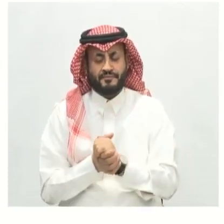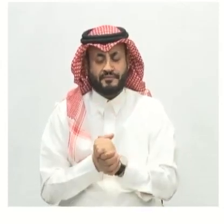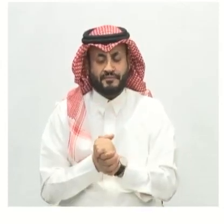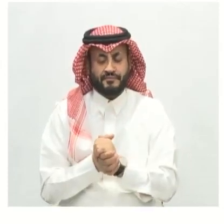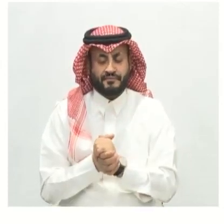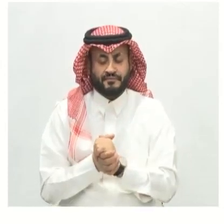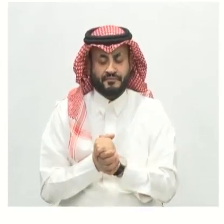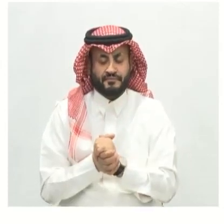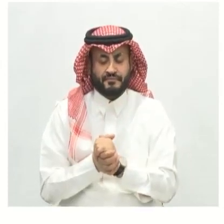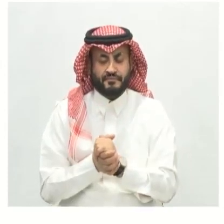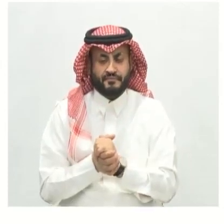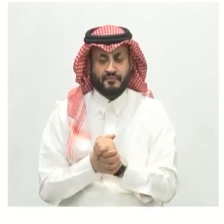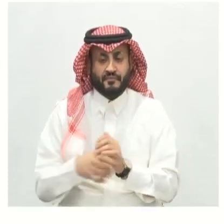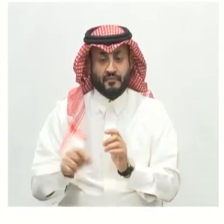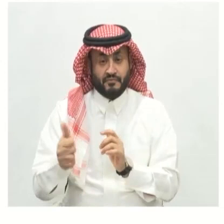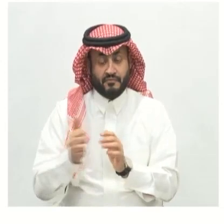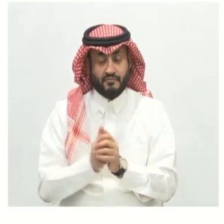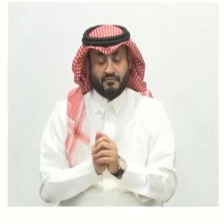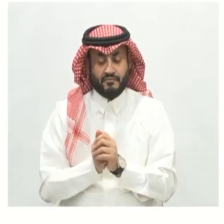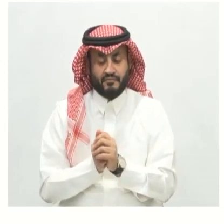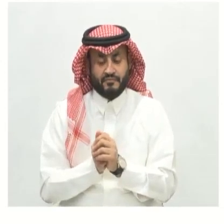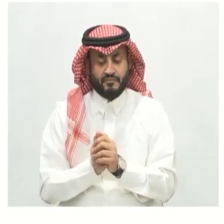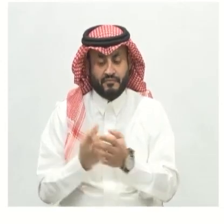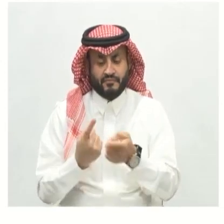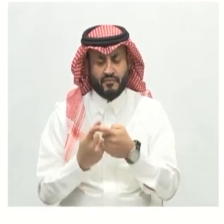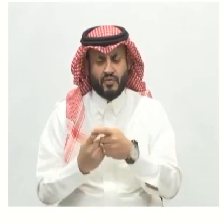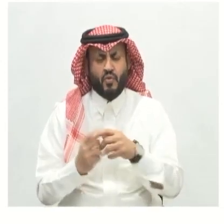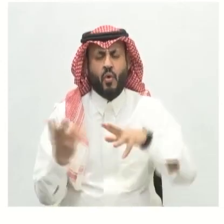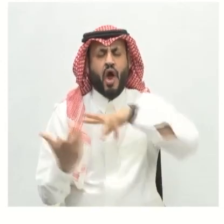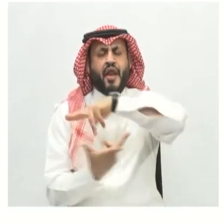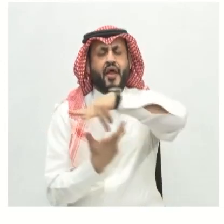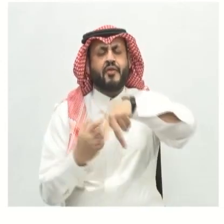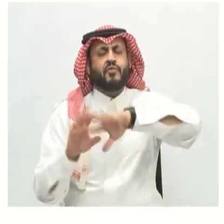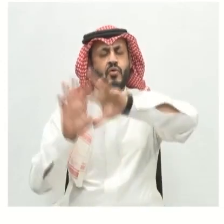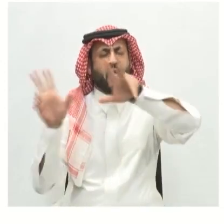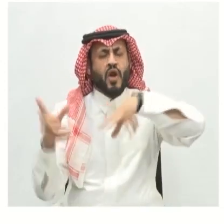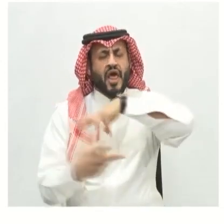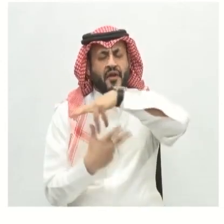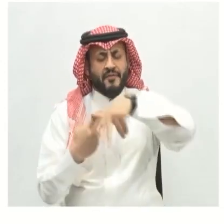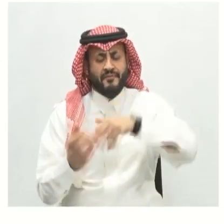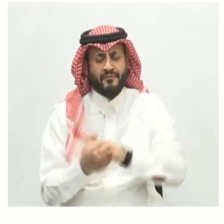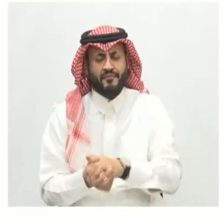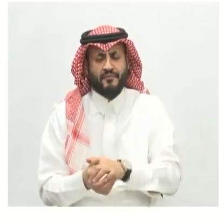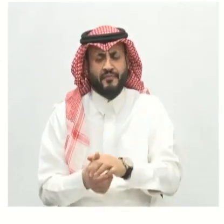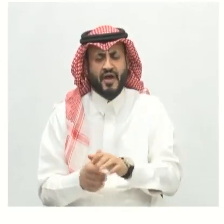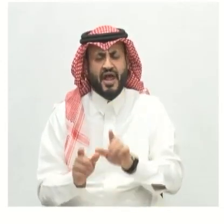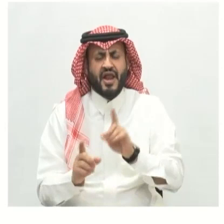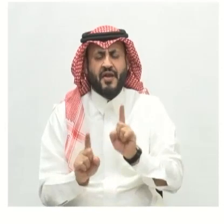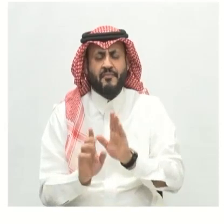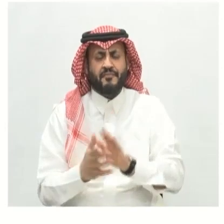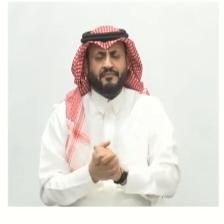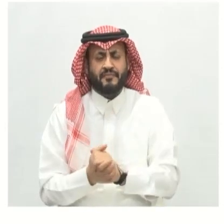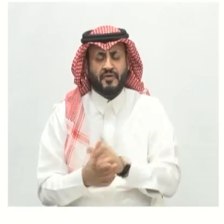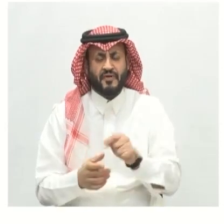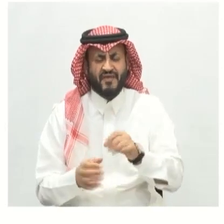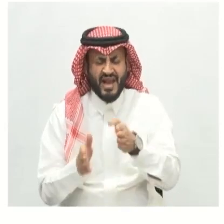النظام بارك الله فيكم مبدعين اولا الكون وما يشمله يسير وفق نظام في